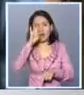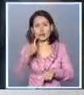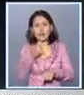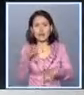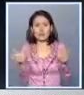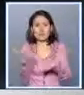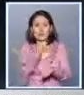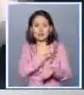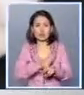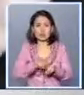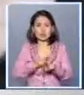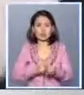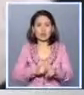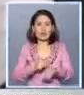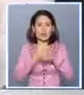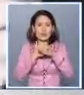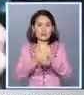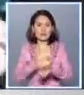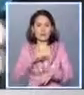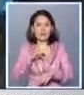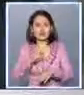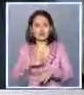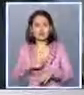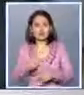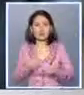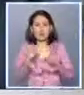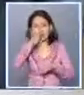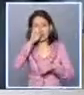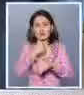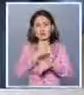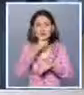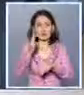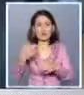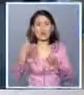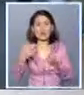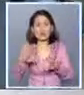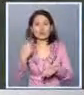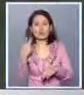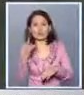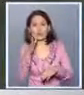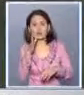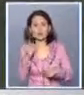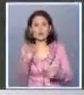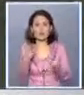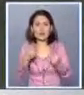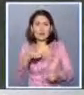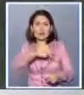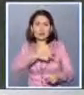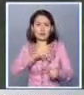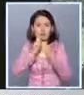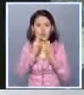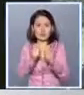арасындағы ынтымақтастықты нығайтуға қосқан үлесі үшін Майштат мырзаға ел басатынан тәуелсіздіктің 20 жылдығы мерейтойлық медалін табыс